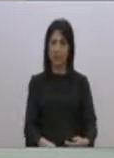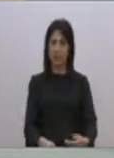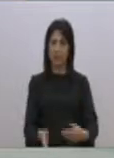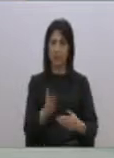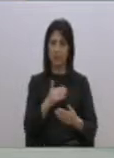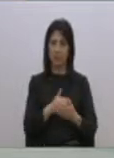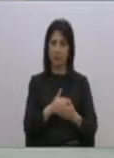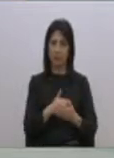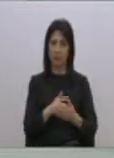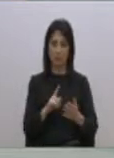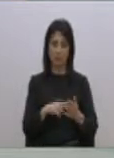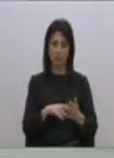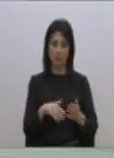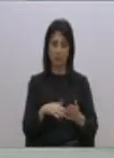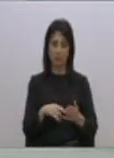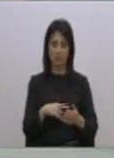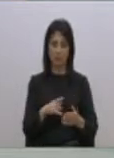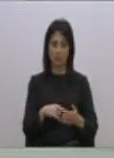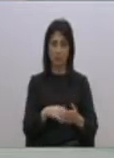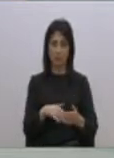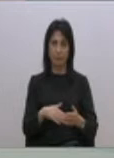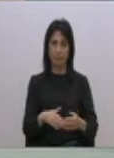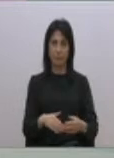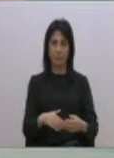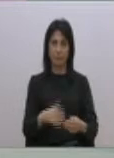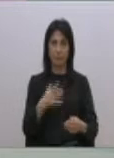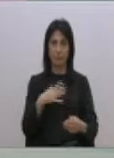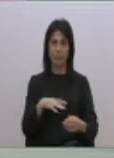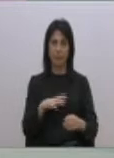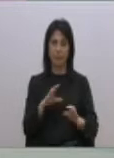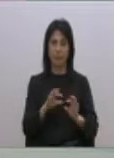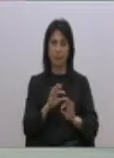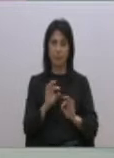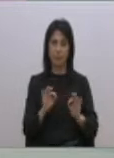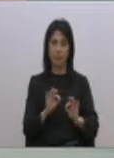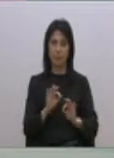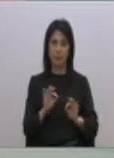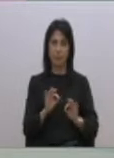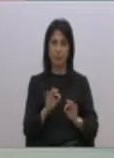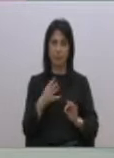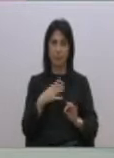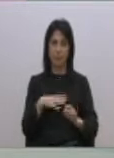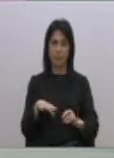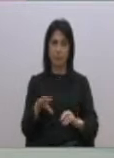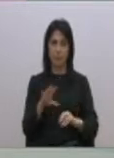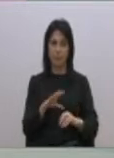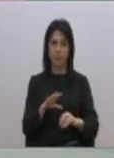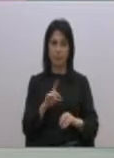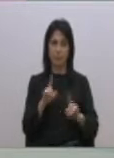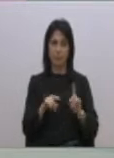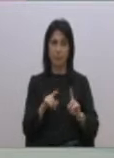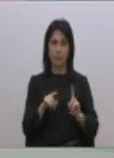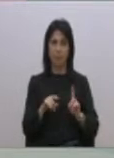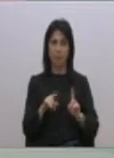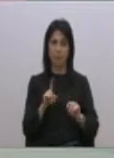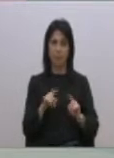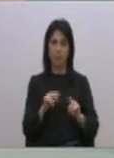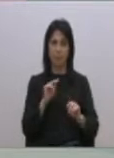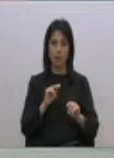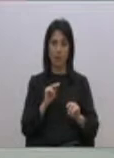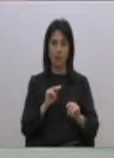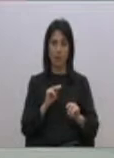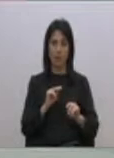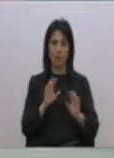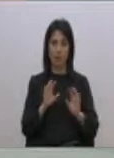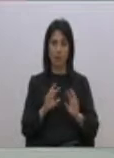de ce kit cu biarari am să kit cam dacă avşi revit, să cătulos calons proti, să cătulos zogada